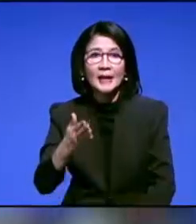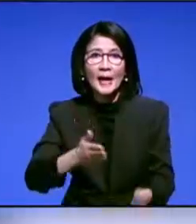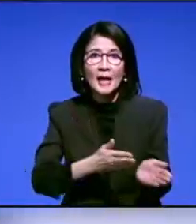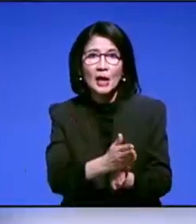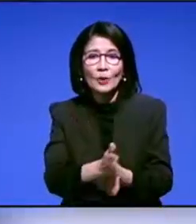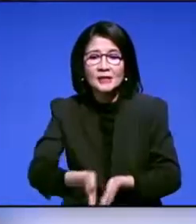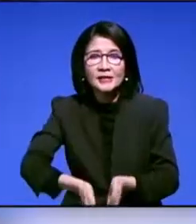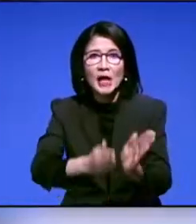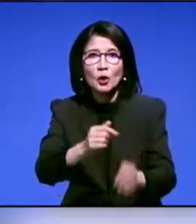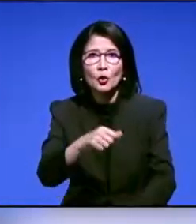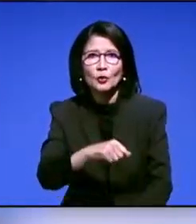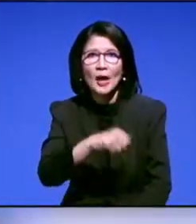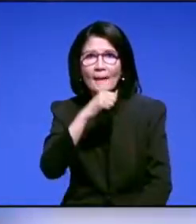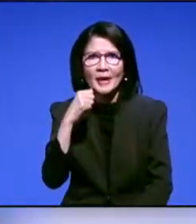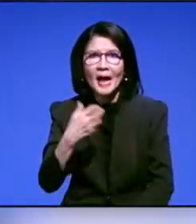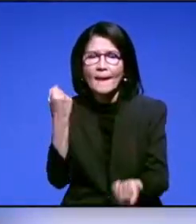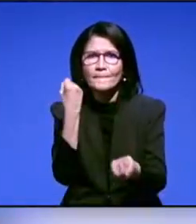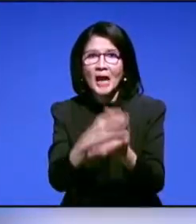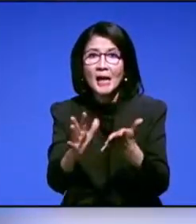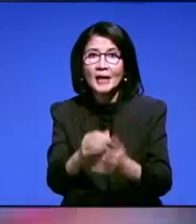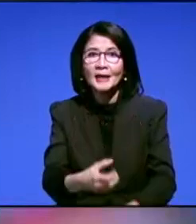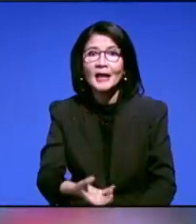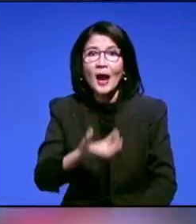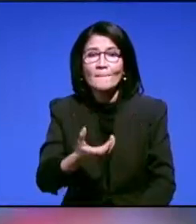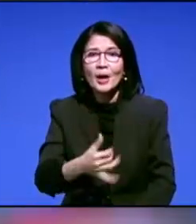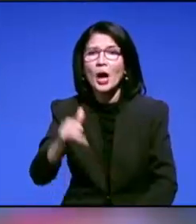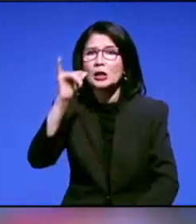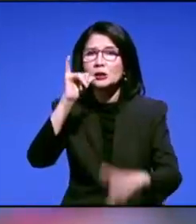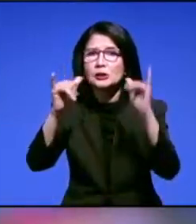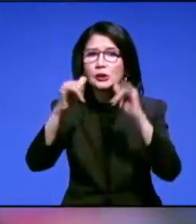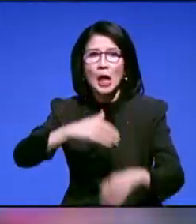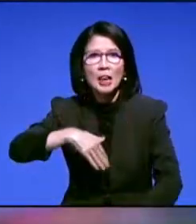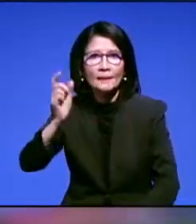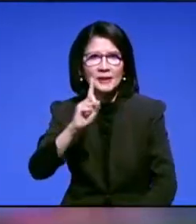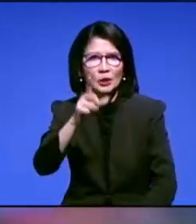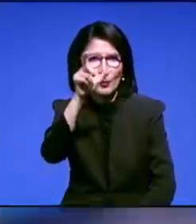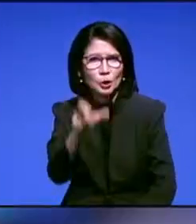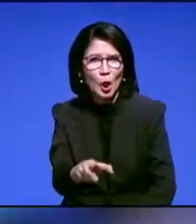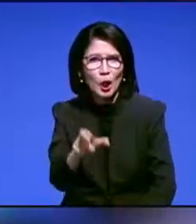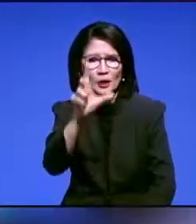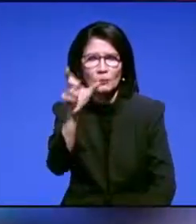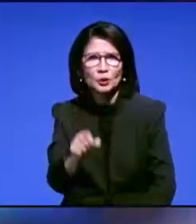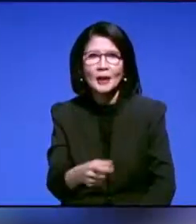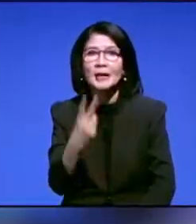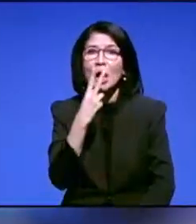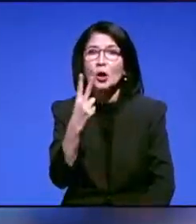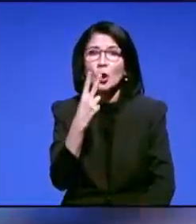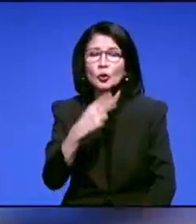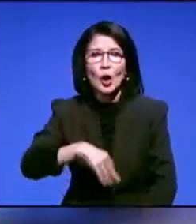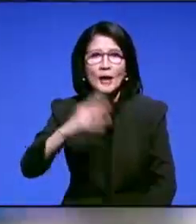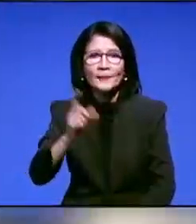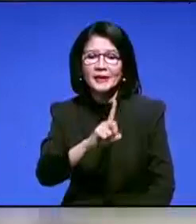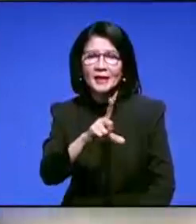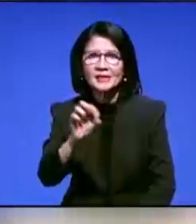jalur merah. Pelanggaran terbanyak adalah membawa minuman beralkohol lebih dari 1 botol dan rokok lebih dari